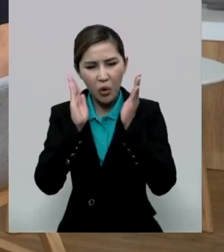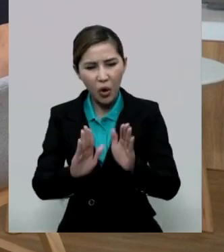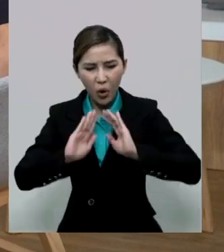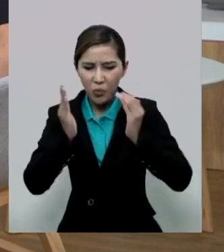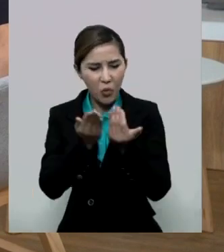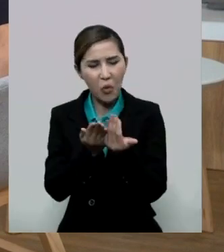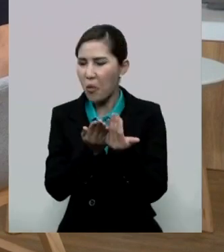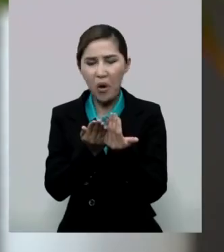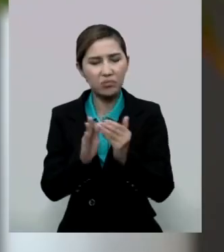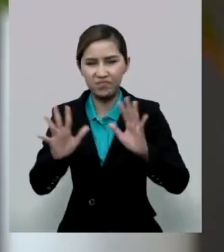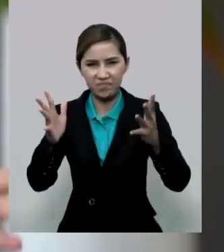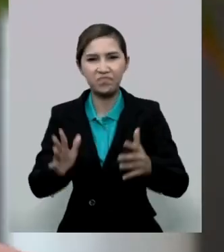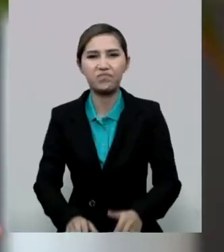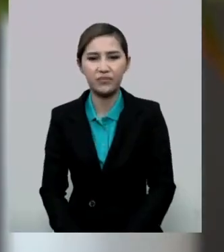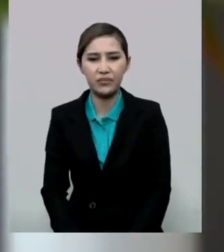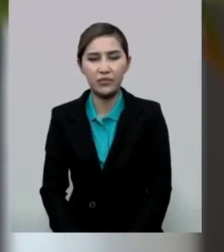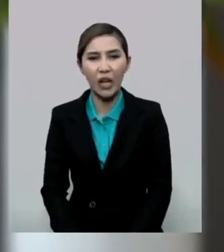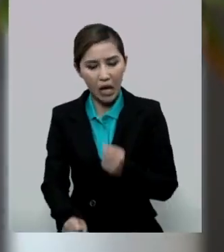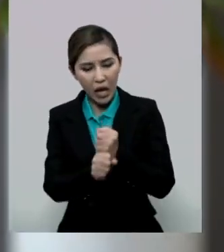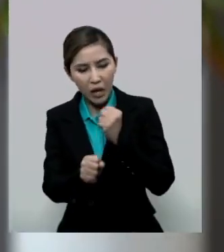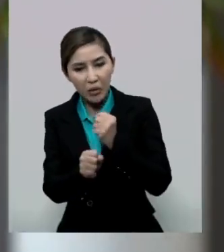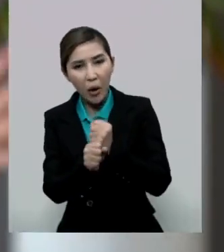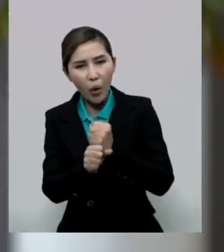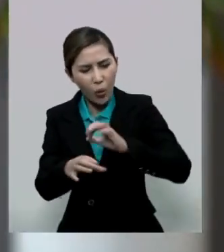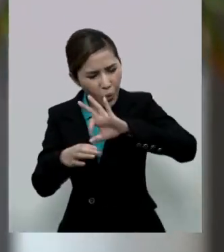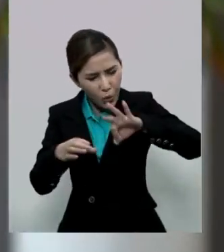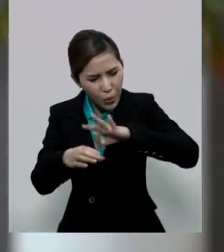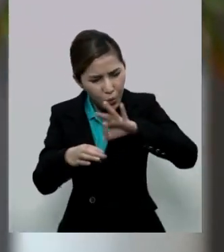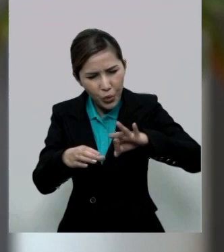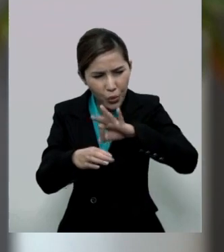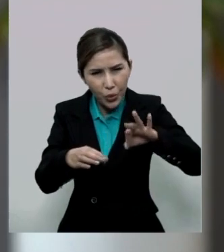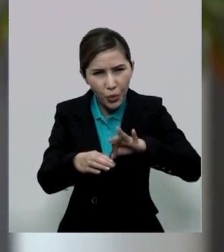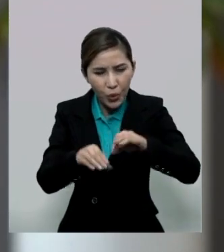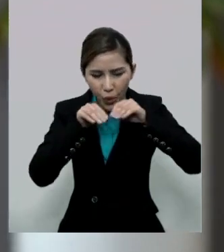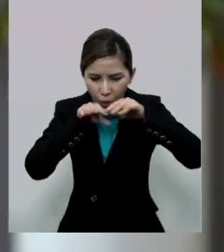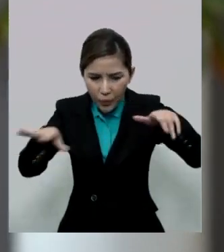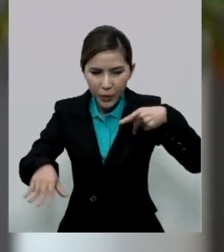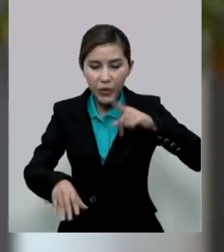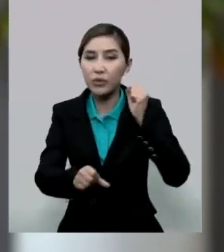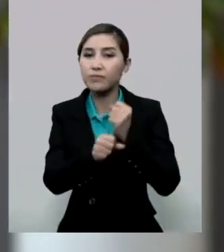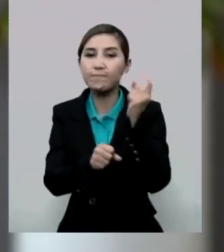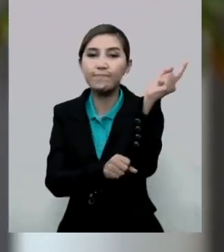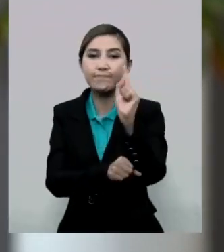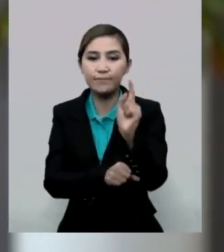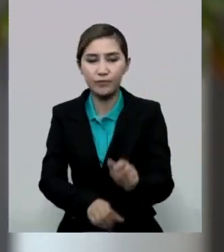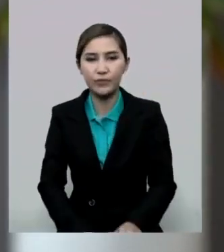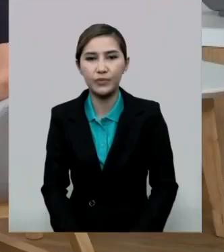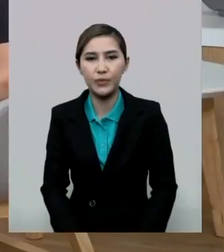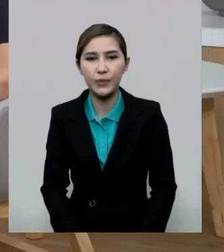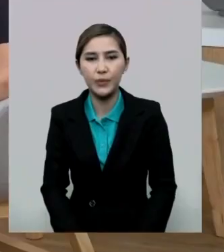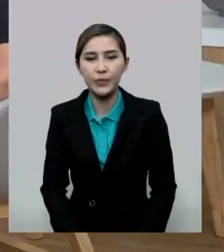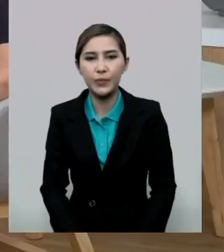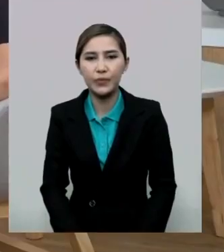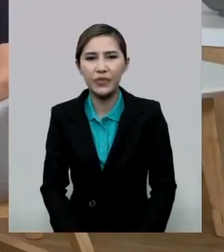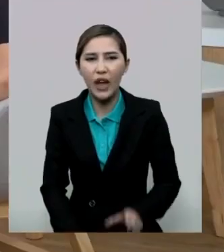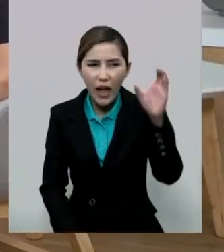าระของคนรอบข้างด้วยครับ พี่เตงค่ะตั้งแต่พี่เตงทำงานเป็นบาริสต้ามาค่ะได้ใช้สื่อออนไลน์เป็นประโยชน์ต่อการทำงานยังไงบ้าง